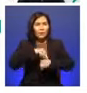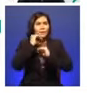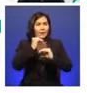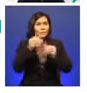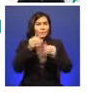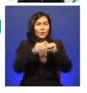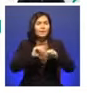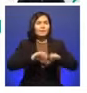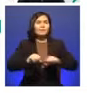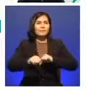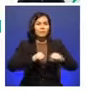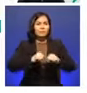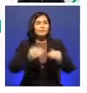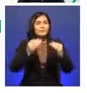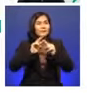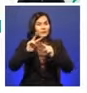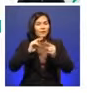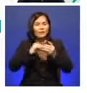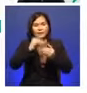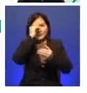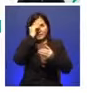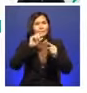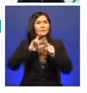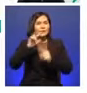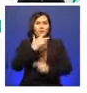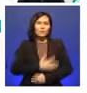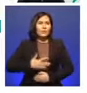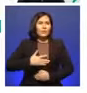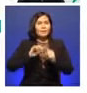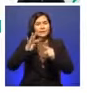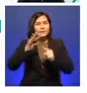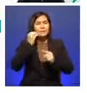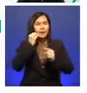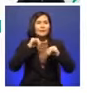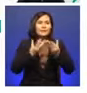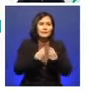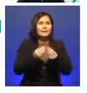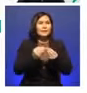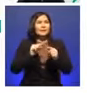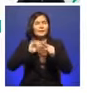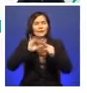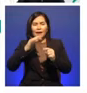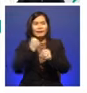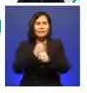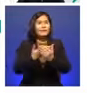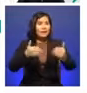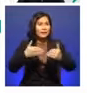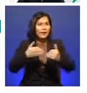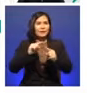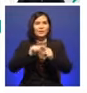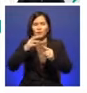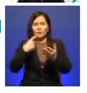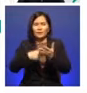เรื่องที่2การศึกษาเรื่องสุขภาพนะครับเรื่องที่อยู่อาศัยและที่ดินเรื่องงานและรายได้เรื่องประกันสังคม